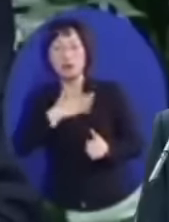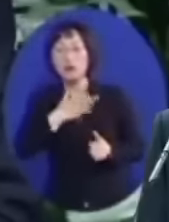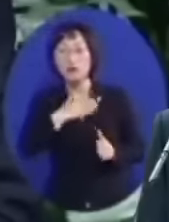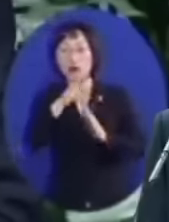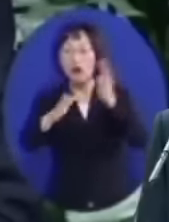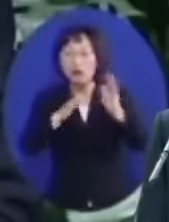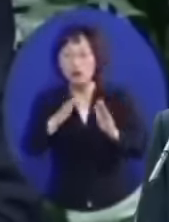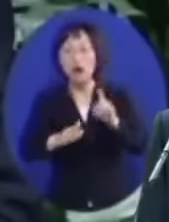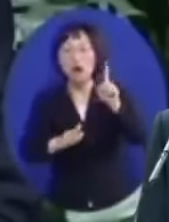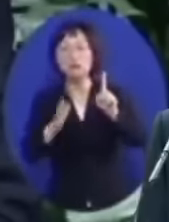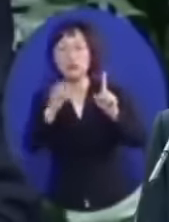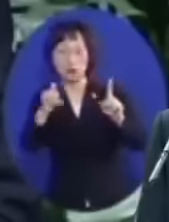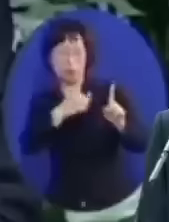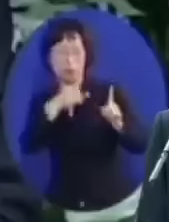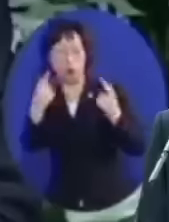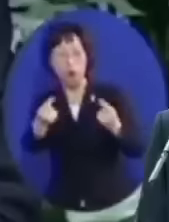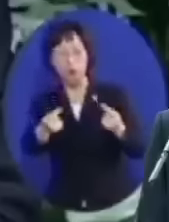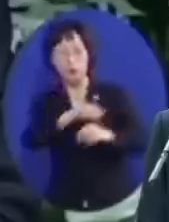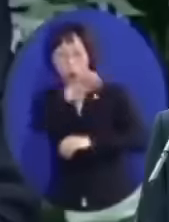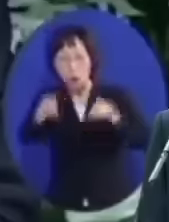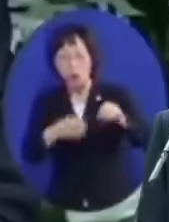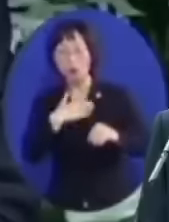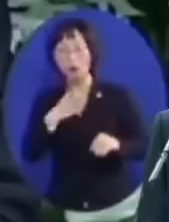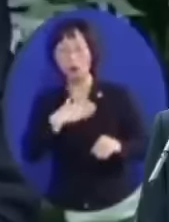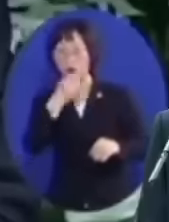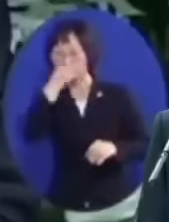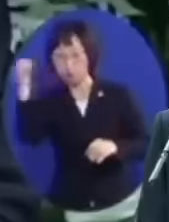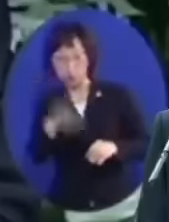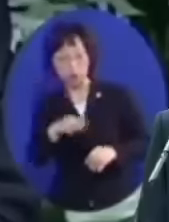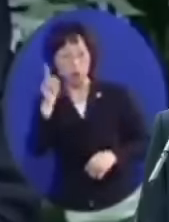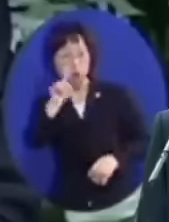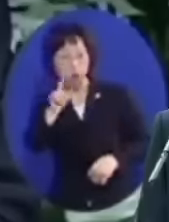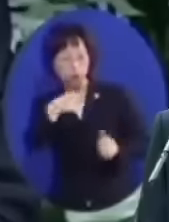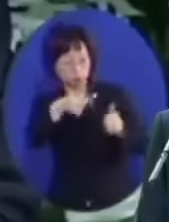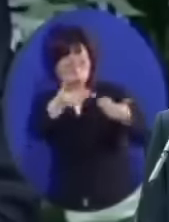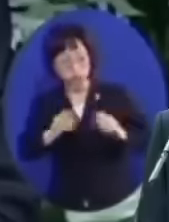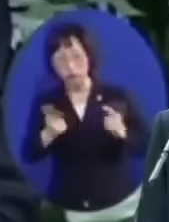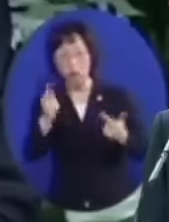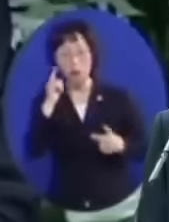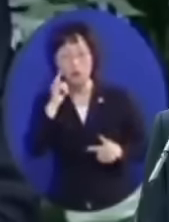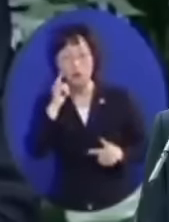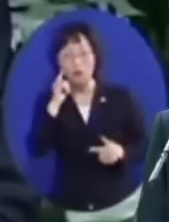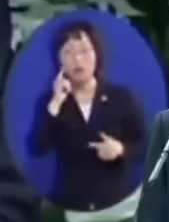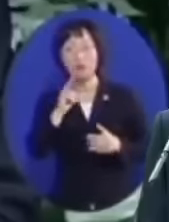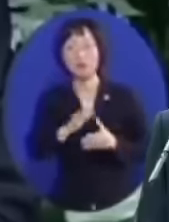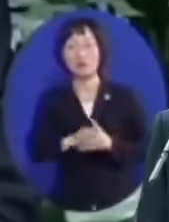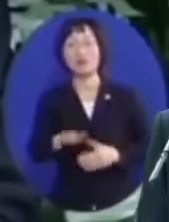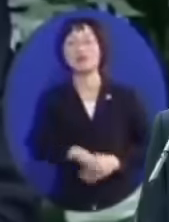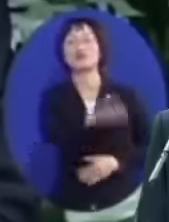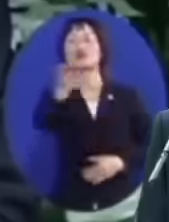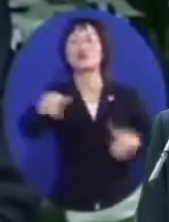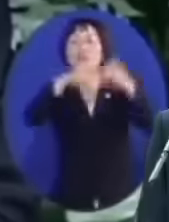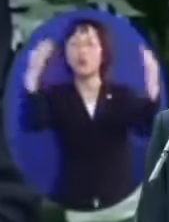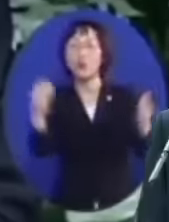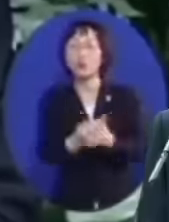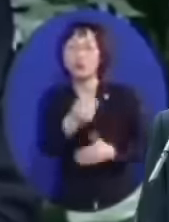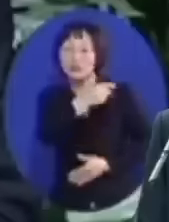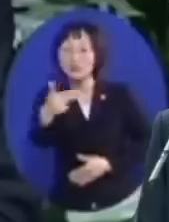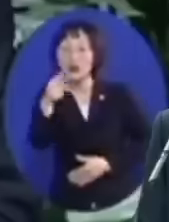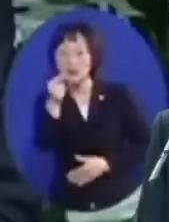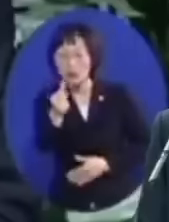한 멤버인데 왜 나에게는 전혀 등한히 하고 이것을 알려주지 않느냐. 우리는 모든 크고 적은